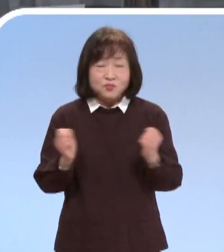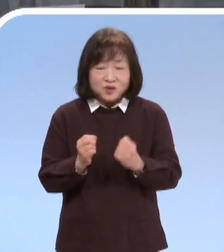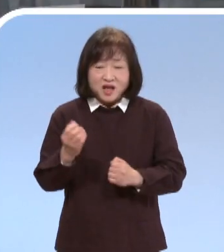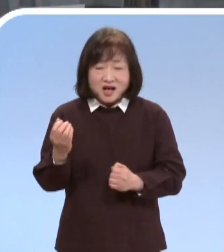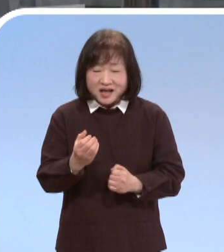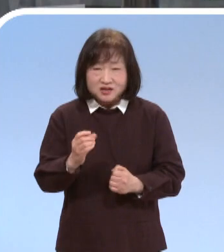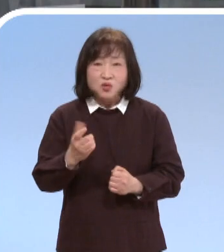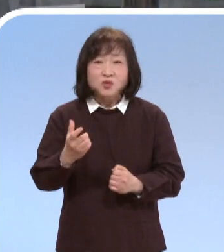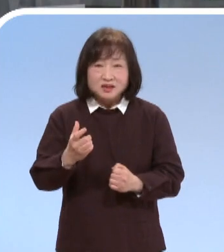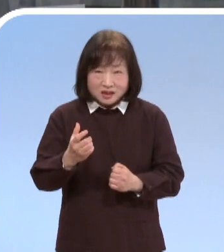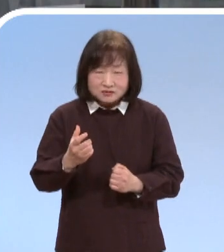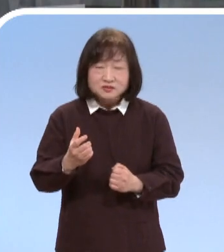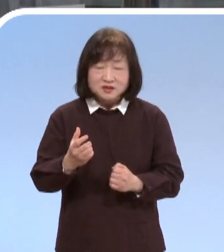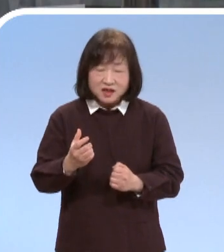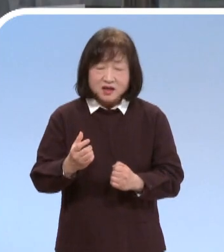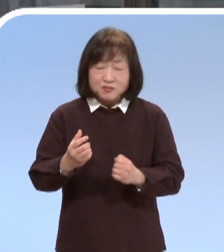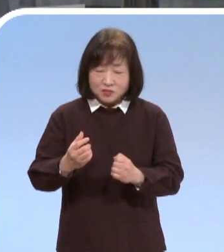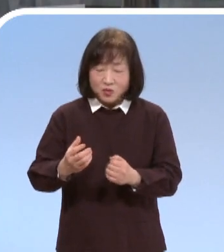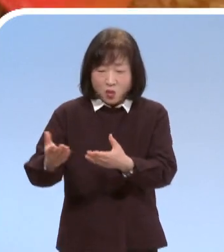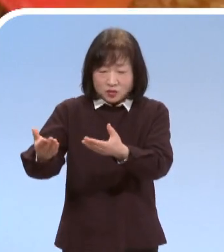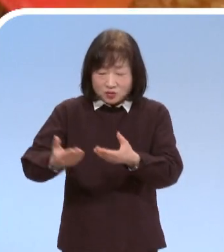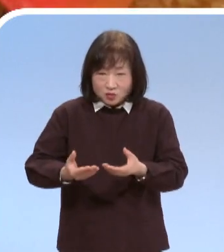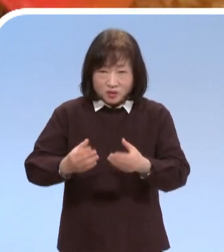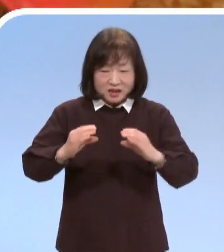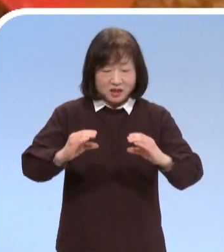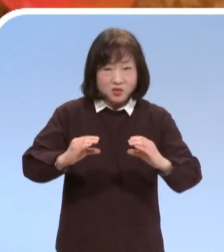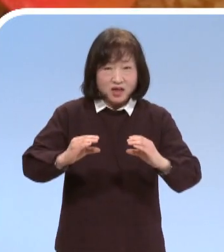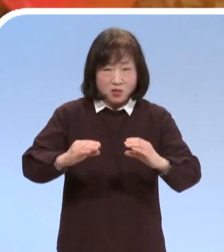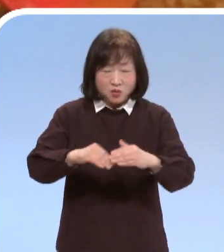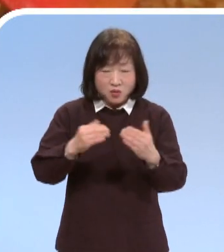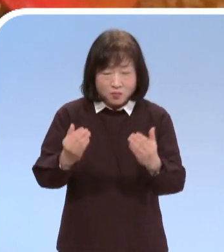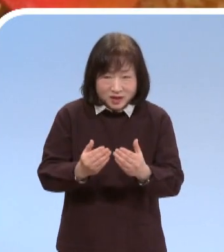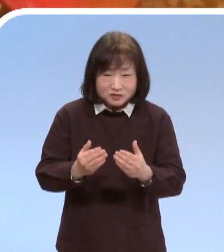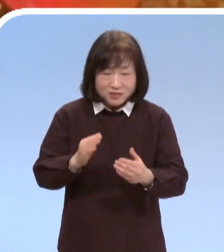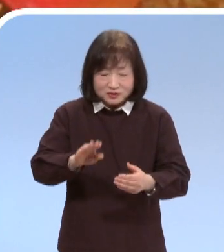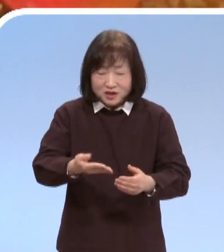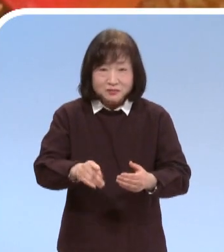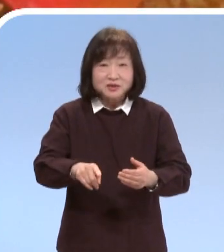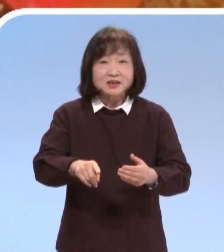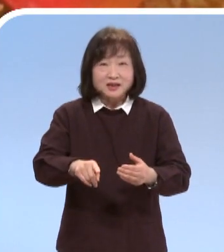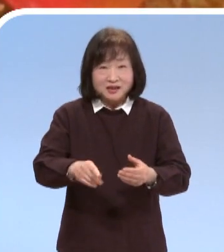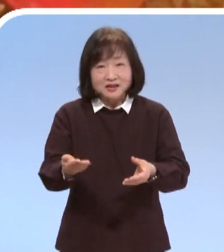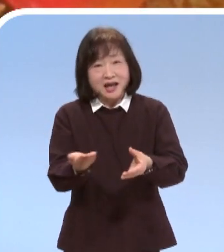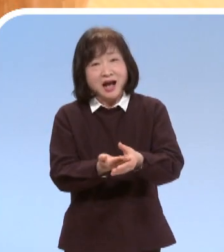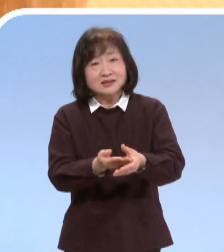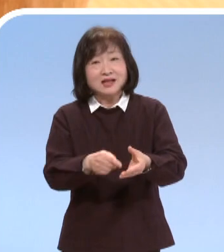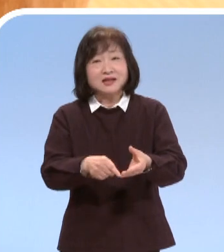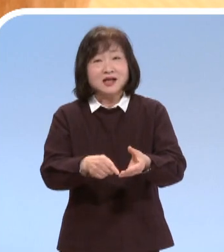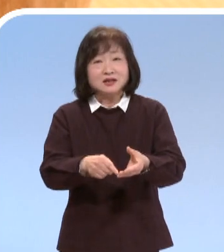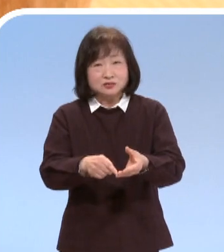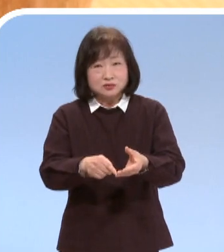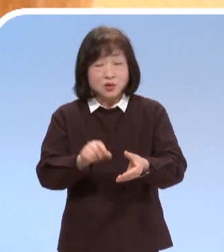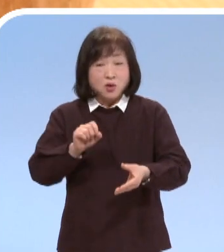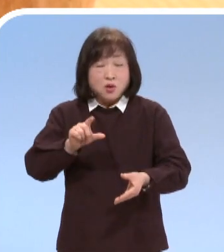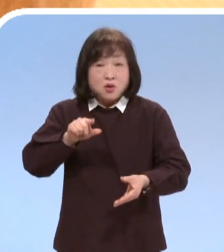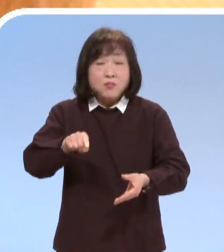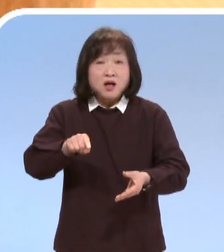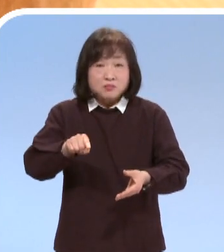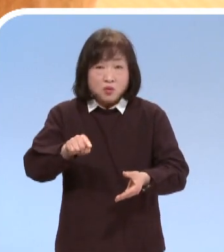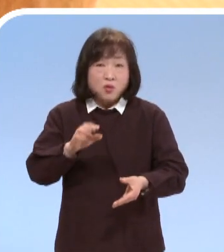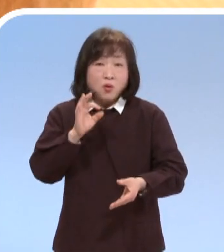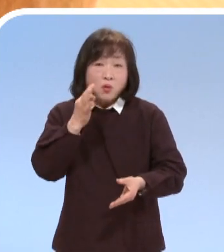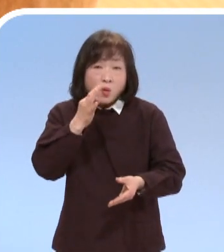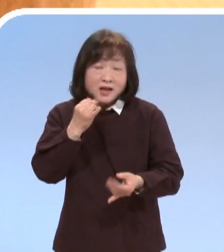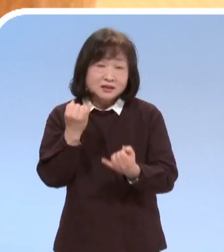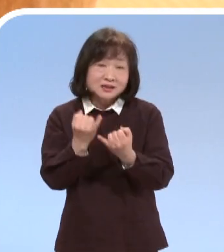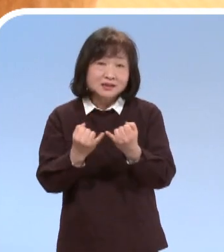冷凍せずに1本丸々できたヘレをカツ飯風にソースを作って挟んでいるんですけど、パンもご飯に近い